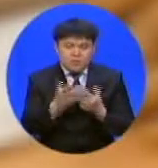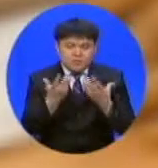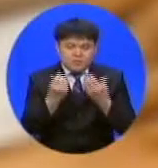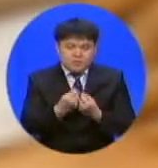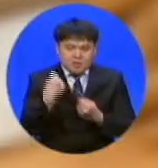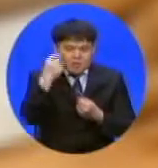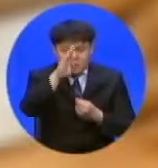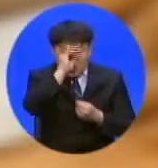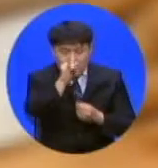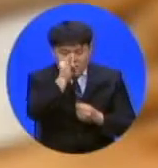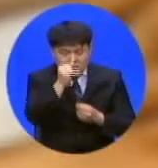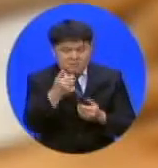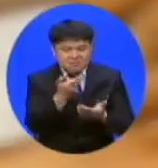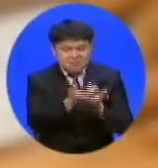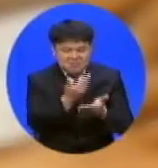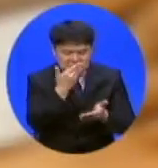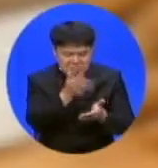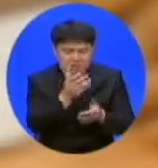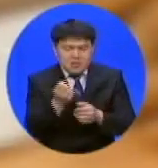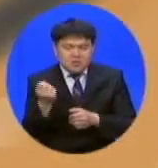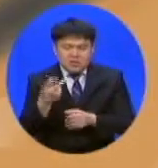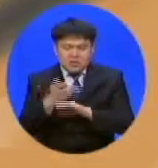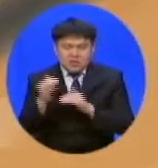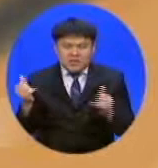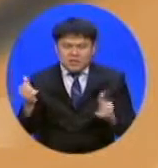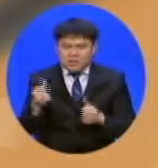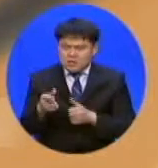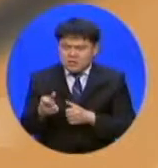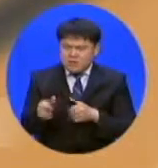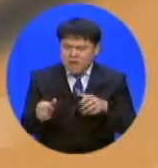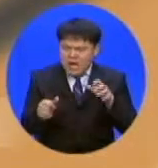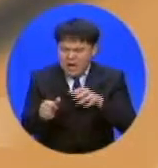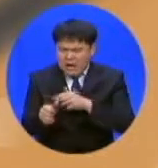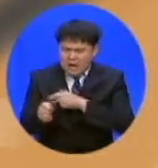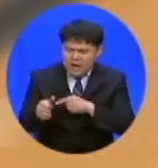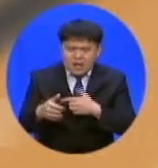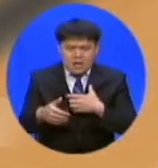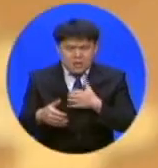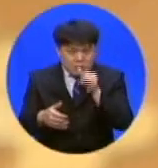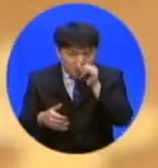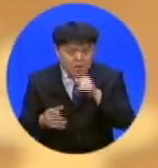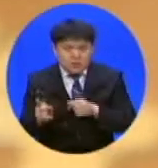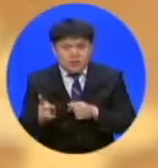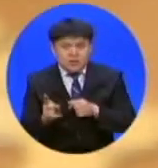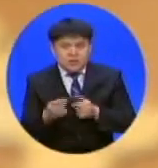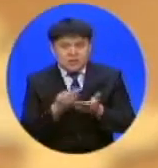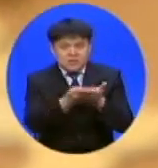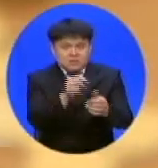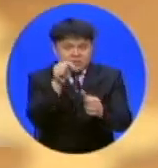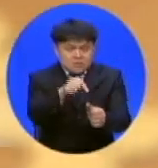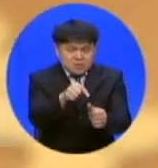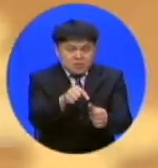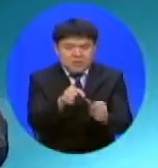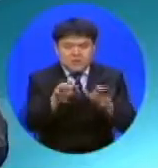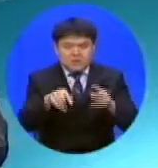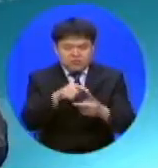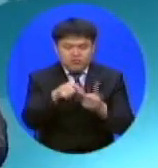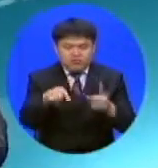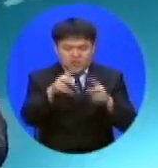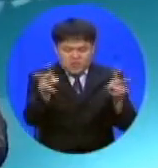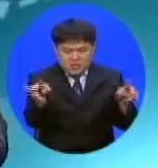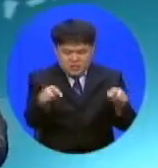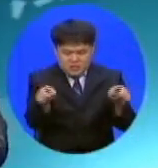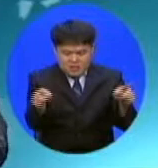들면 정신질환이 있거나 혹은 뭐 타인의 안전이 좀 위해가 될 수 있다 이런 가능성이 있으면 입원이 가능했지만 이제는 둘 다